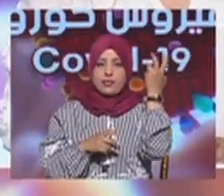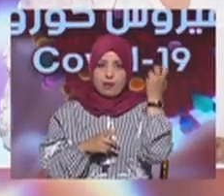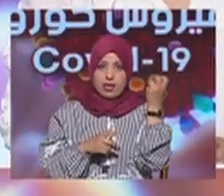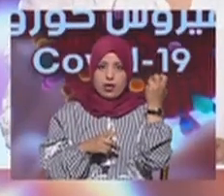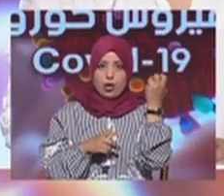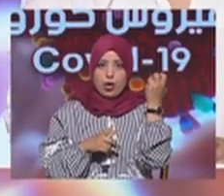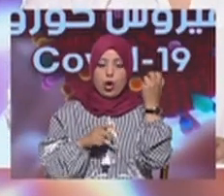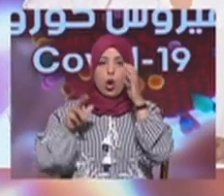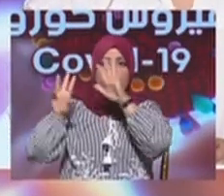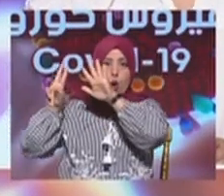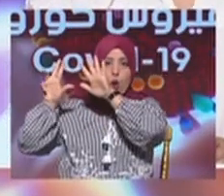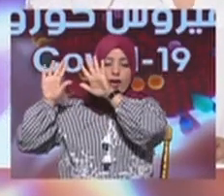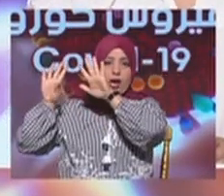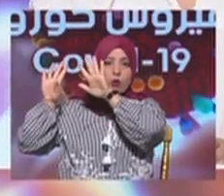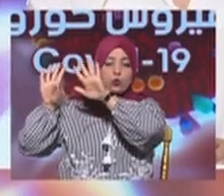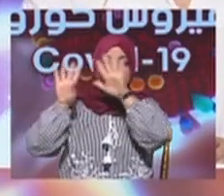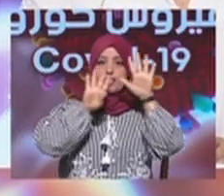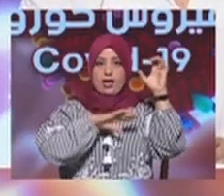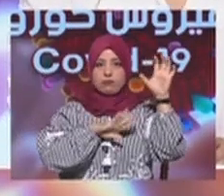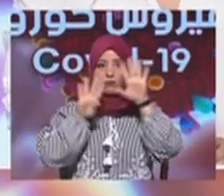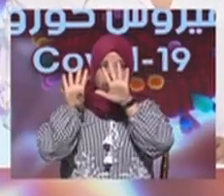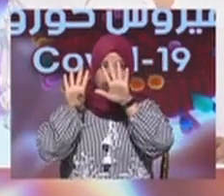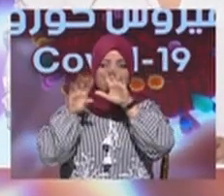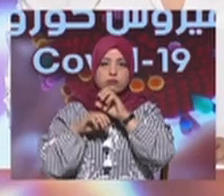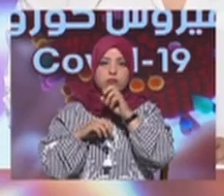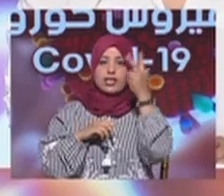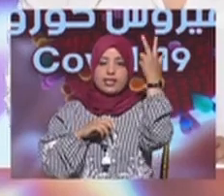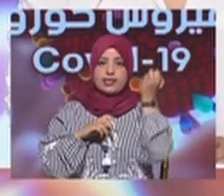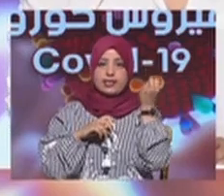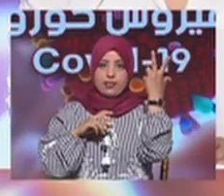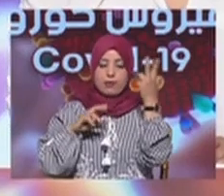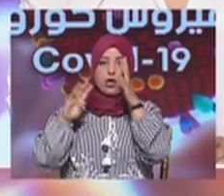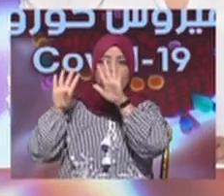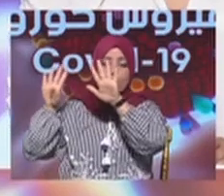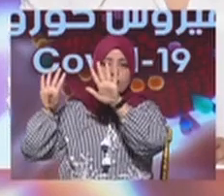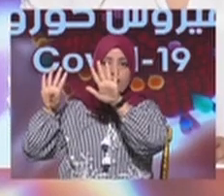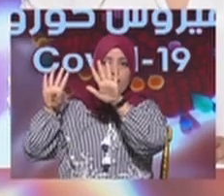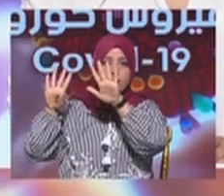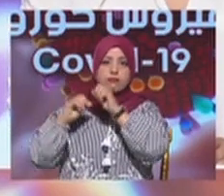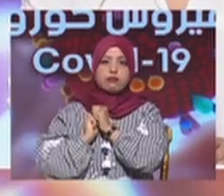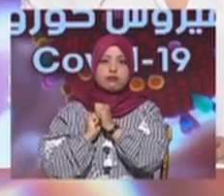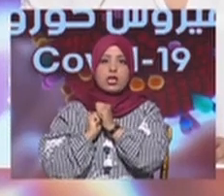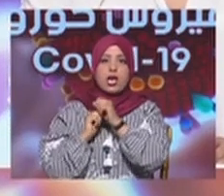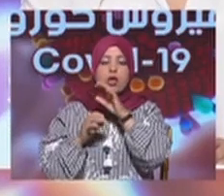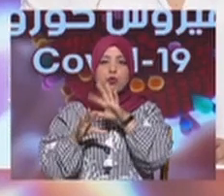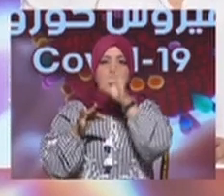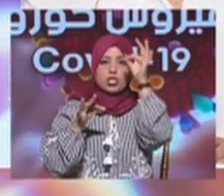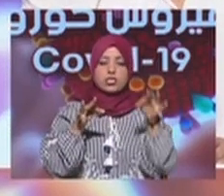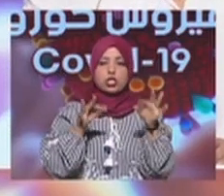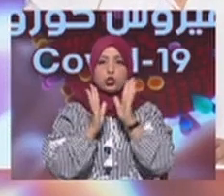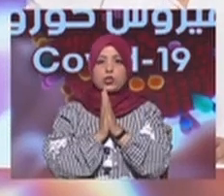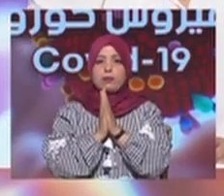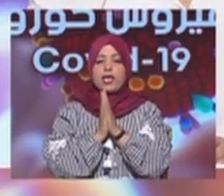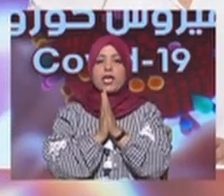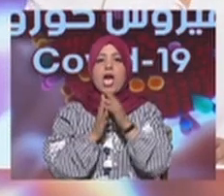309 تحت الحجر الصحي. و اليوم نعرفوا حالات الشفاء 43 حالة شفاء، هام جدا هذا